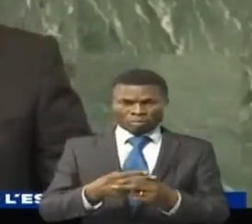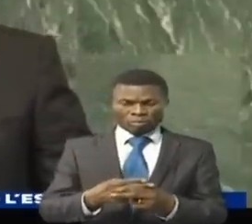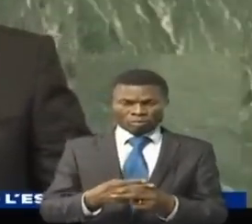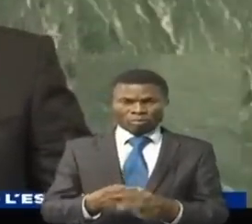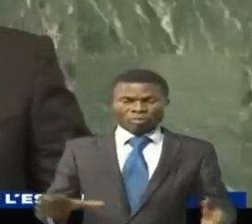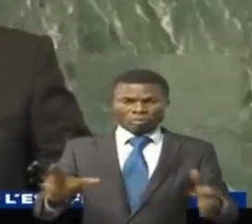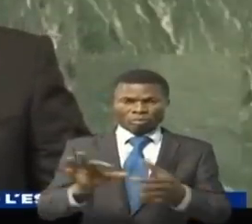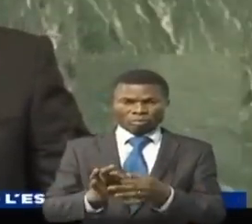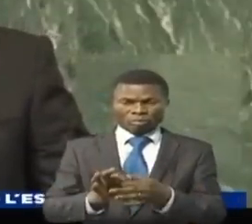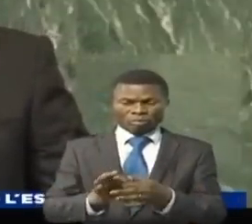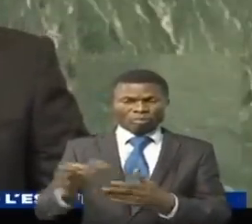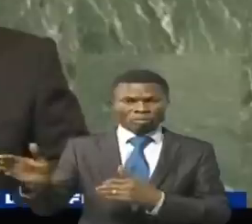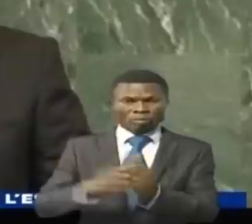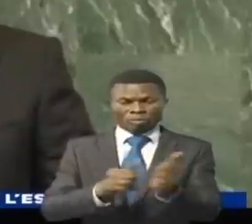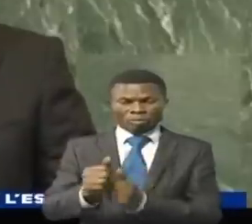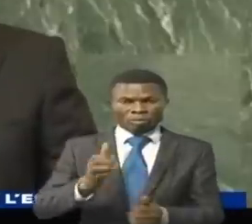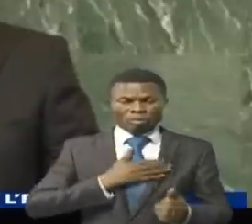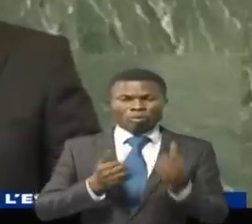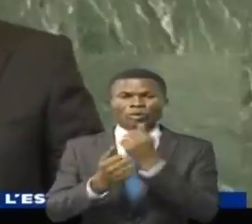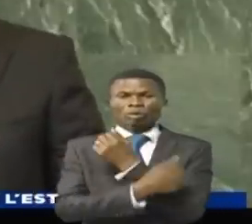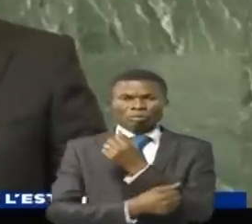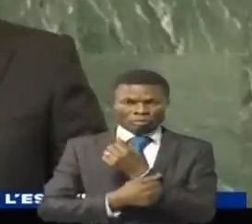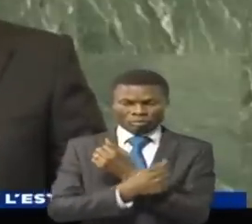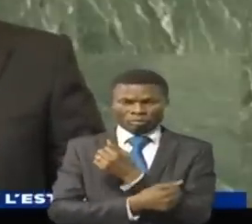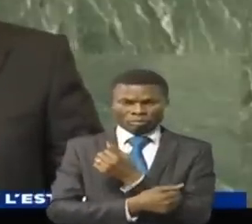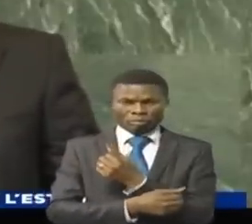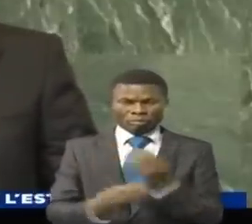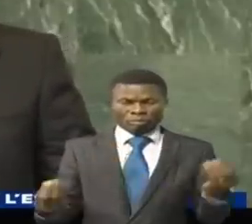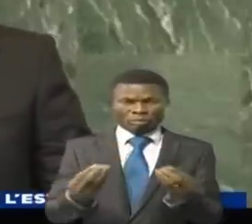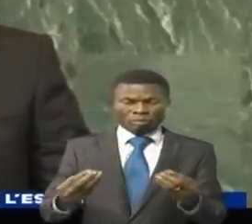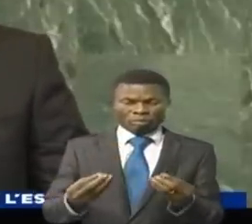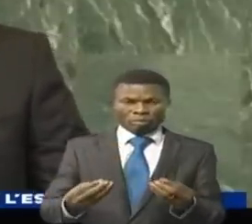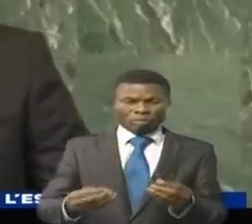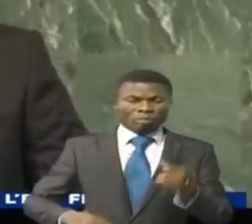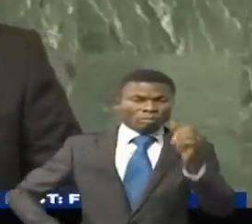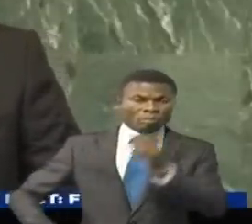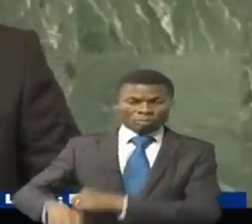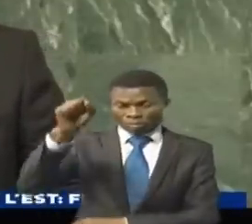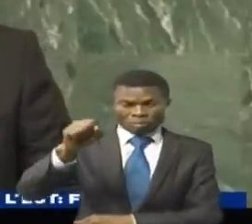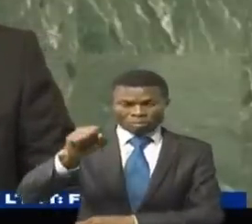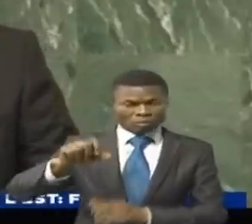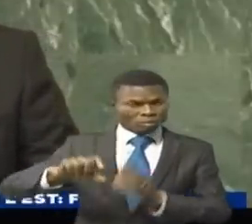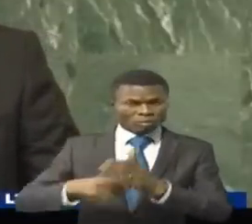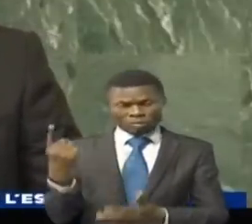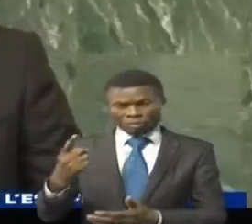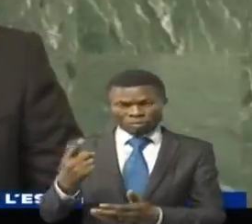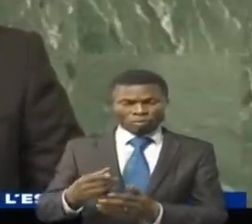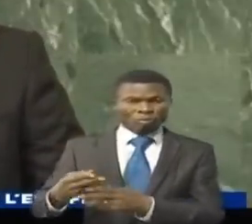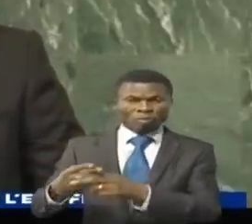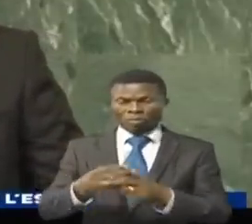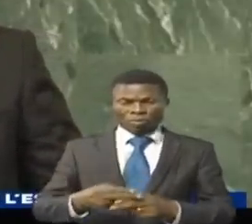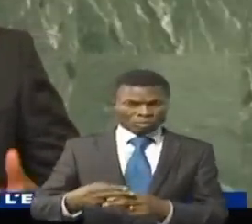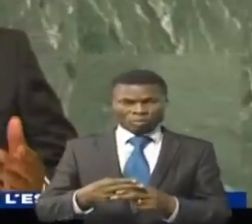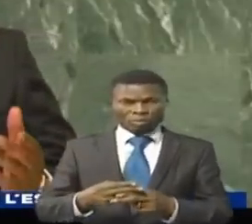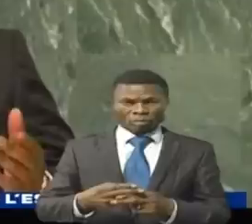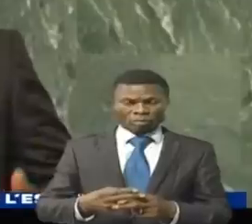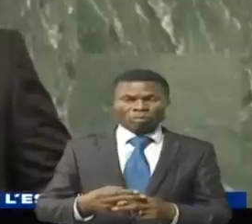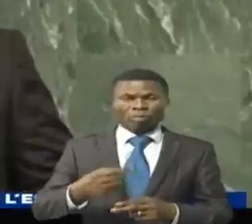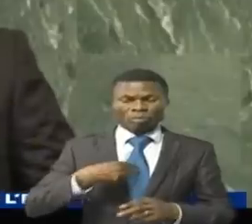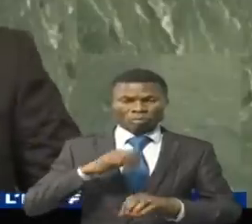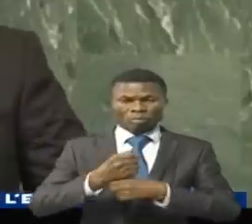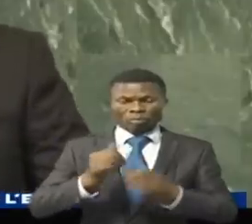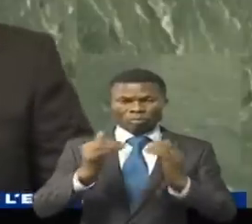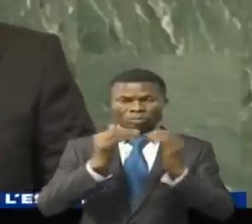à ronger mon pays. Afin d'éradiquer définitivement l'insécurité, restaurer une